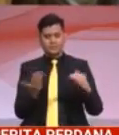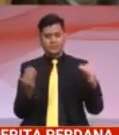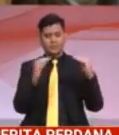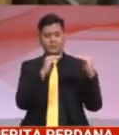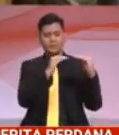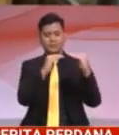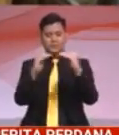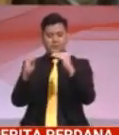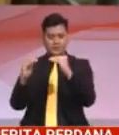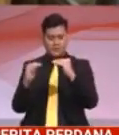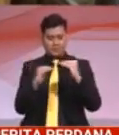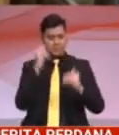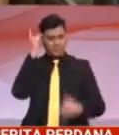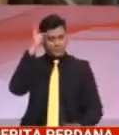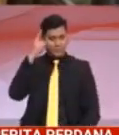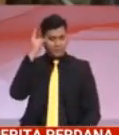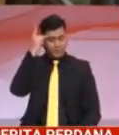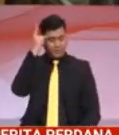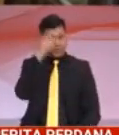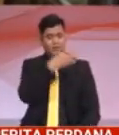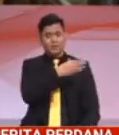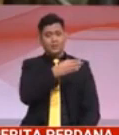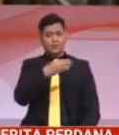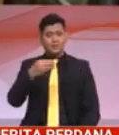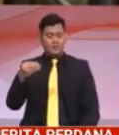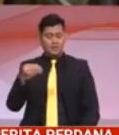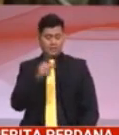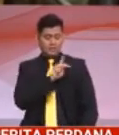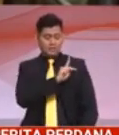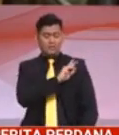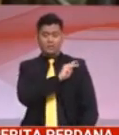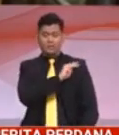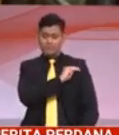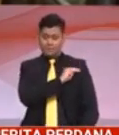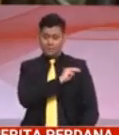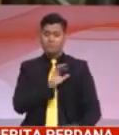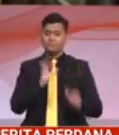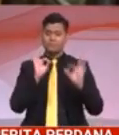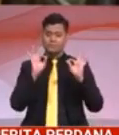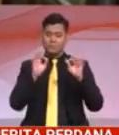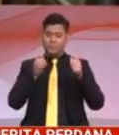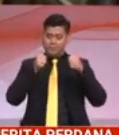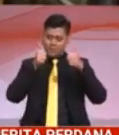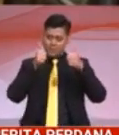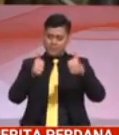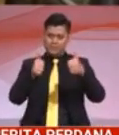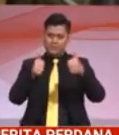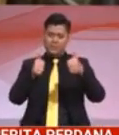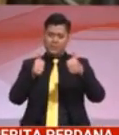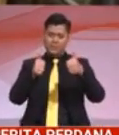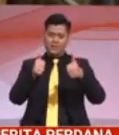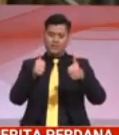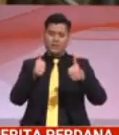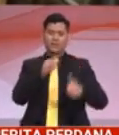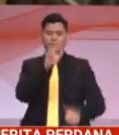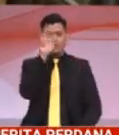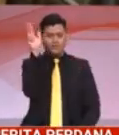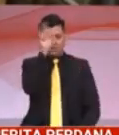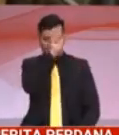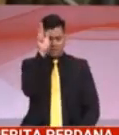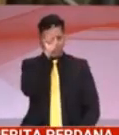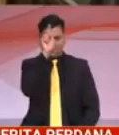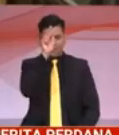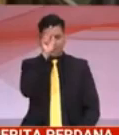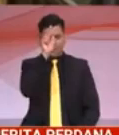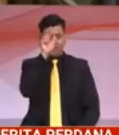ini dan juga ketua menjadi yang berhimpun berwibawa serta kerjaan negeri yang seiring